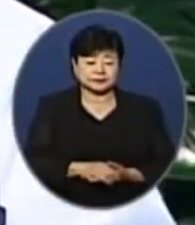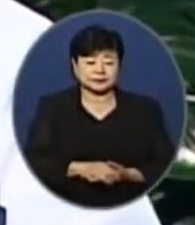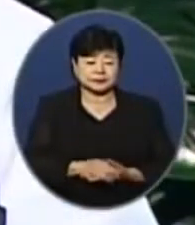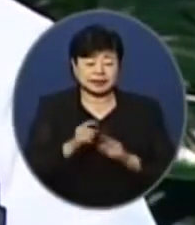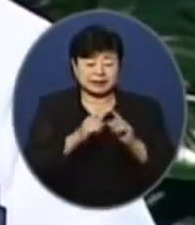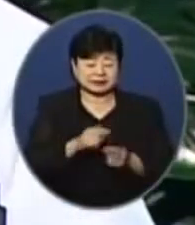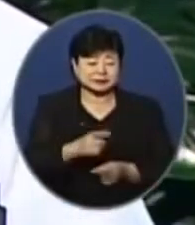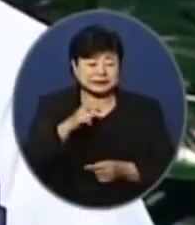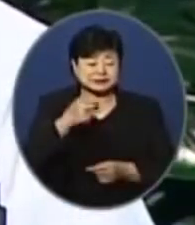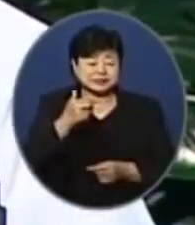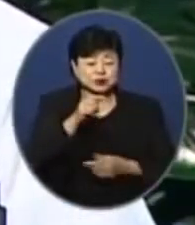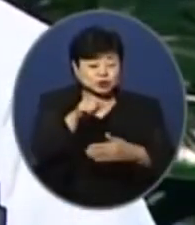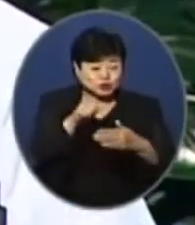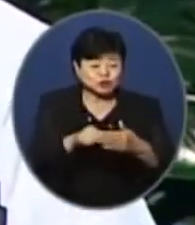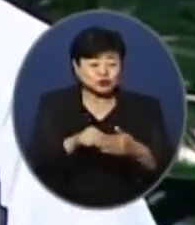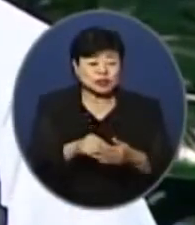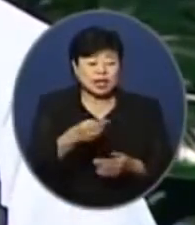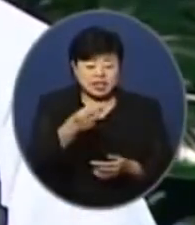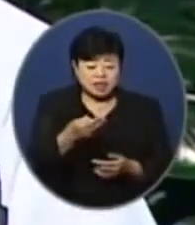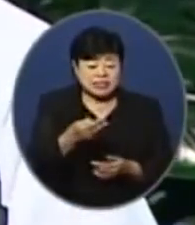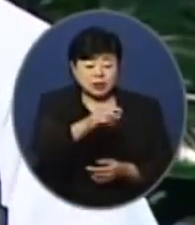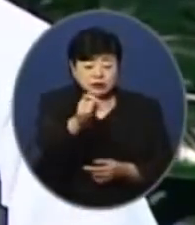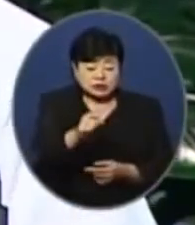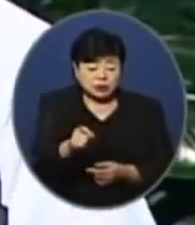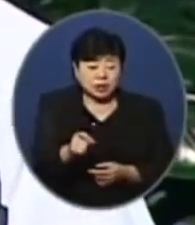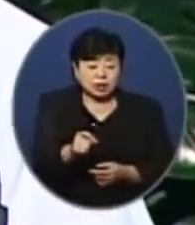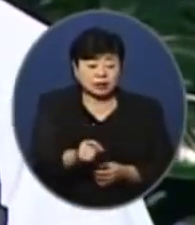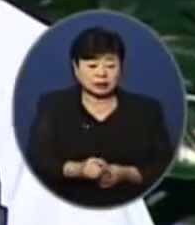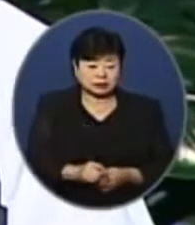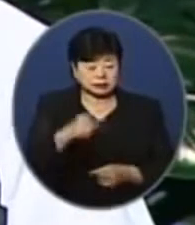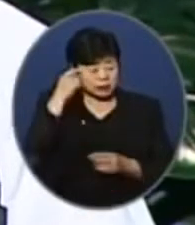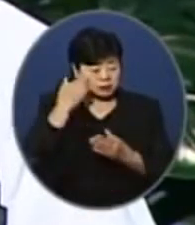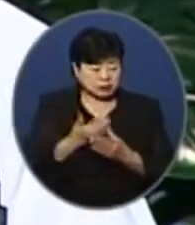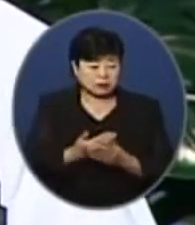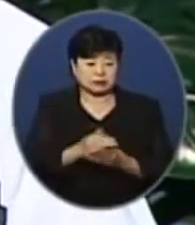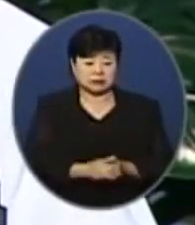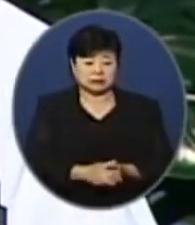신약성경 27권 중에 13권을 기록한 성서학자요,